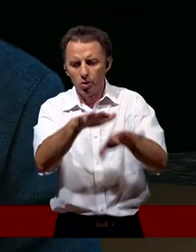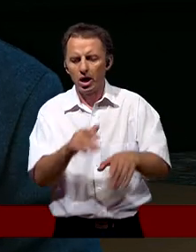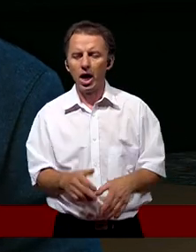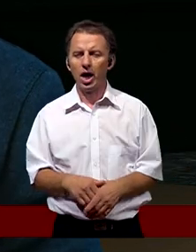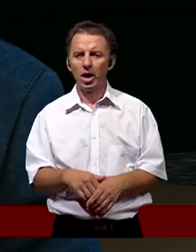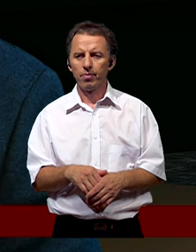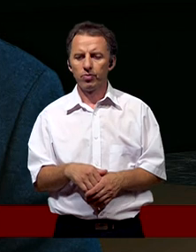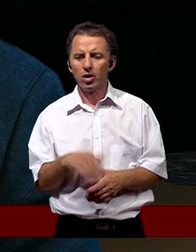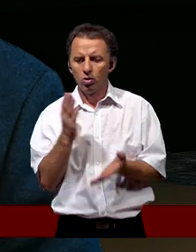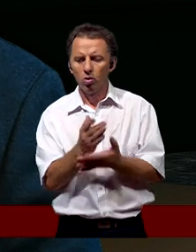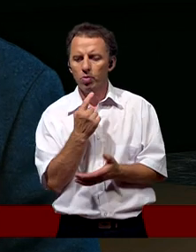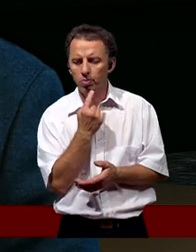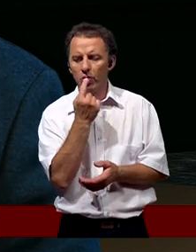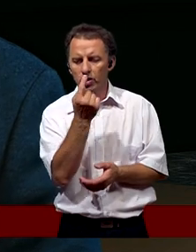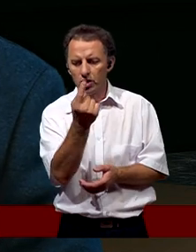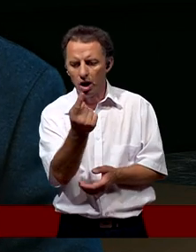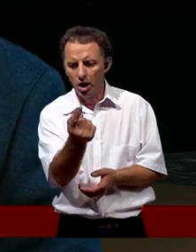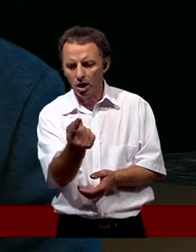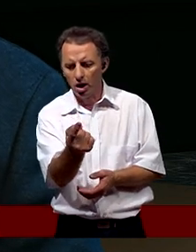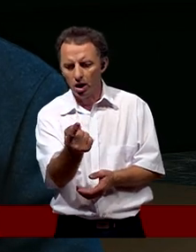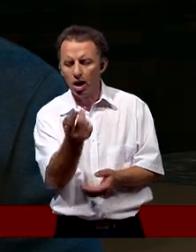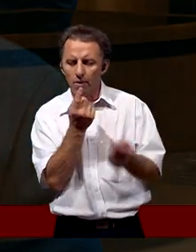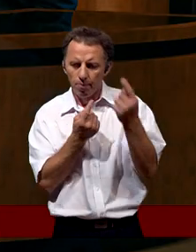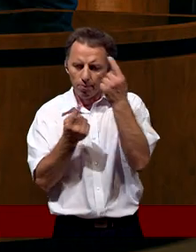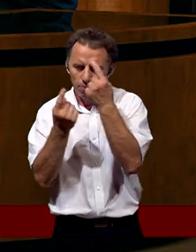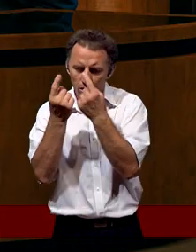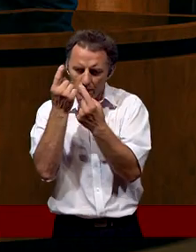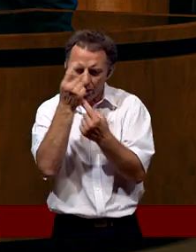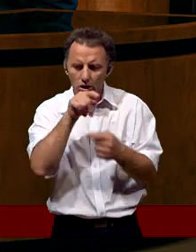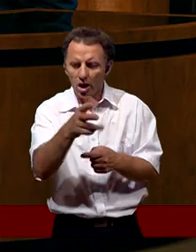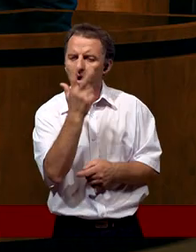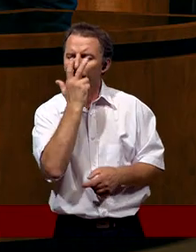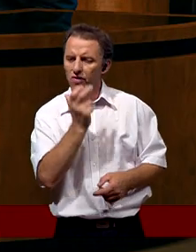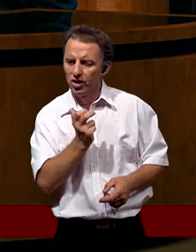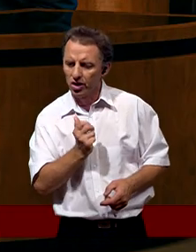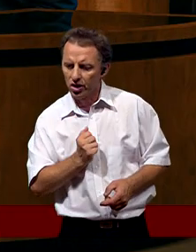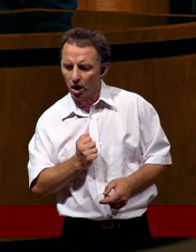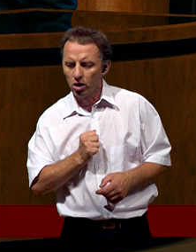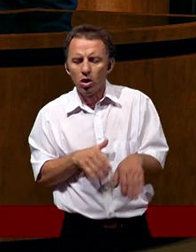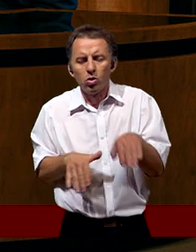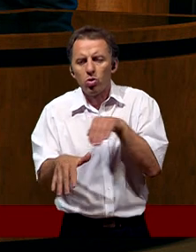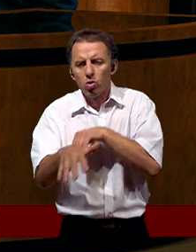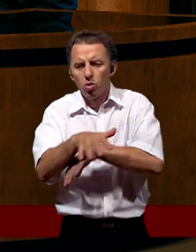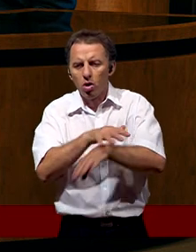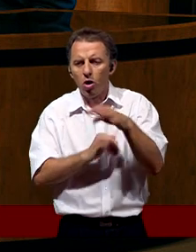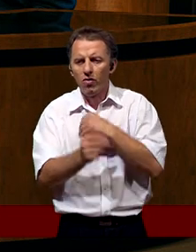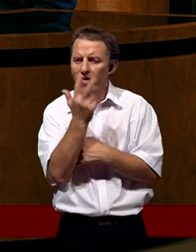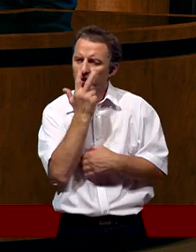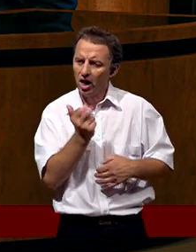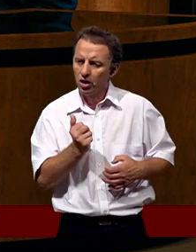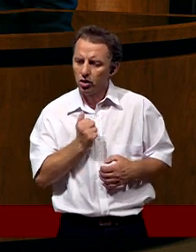zresztą już powiedzieliśmy. I myślę, że ta wyrazistość, taka duchowa